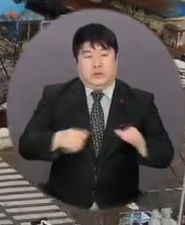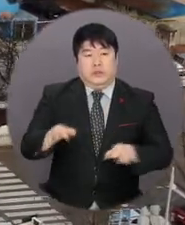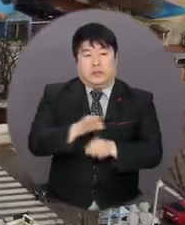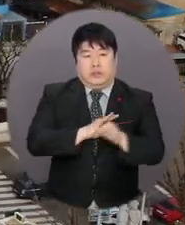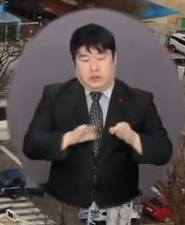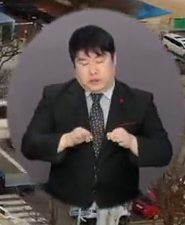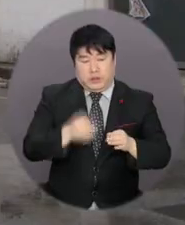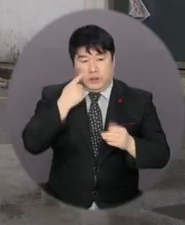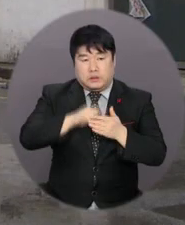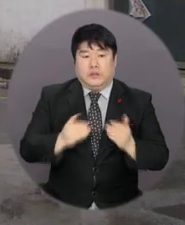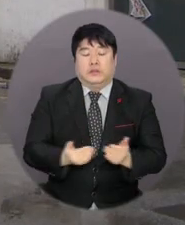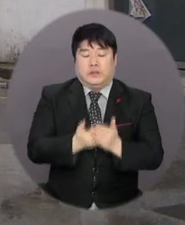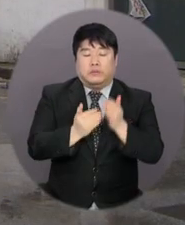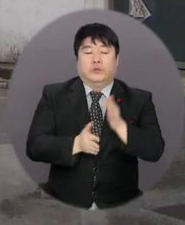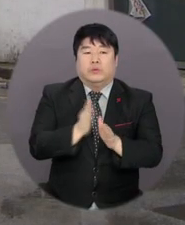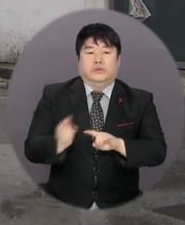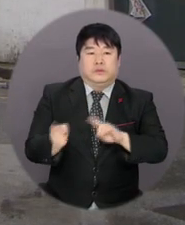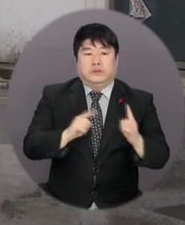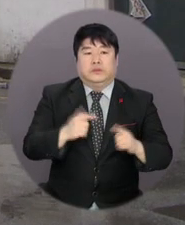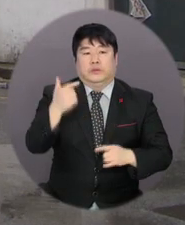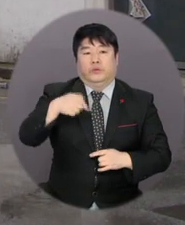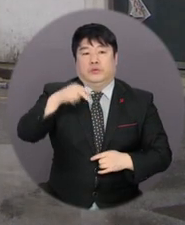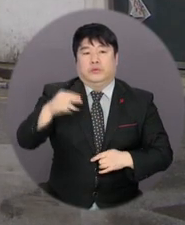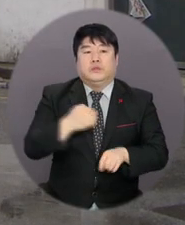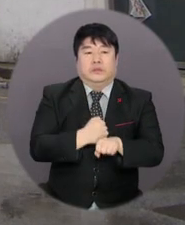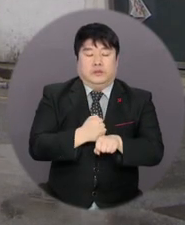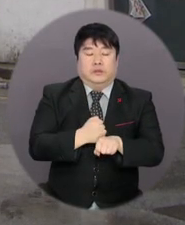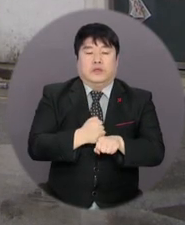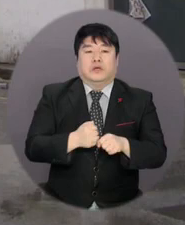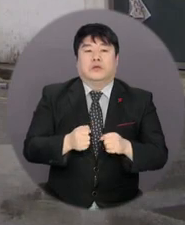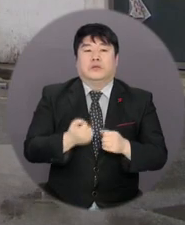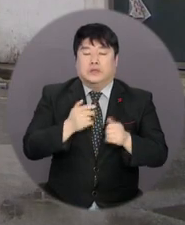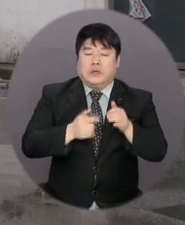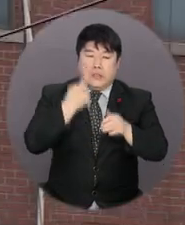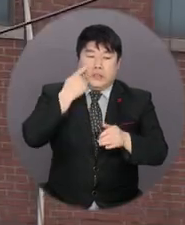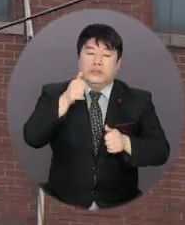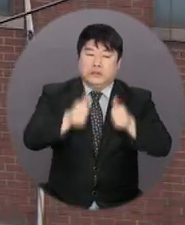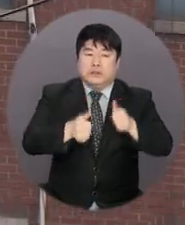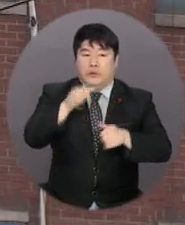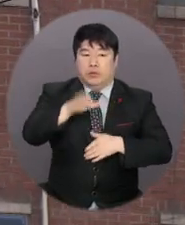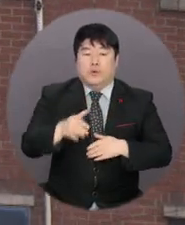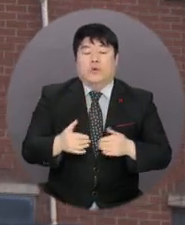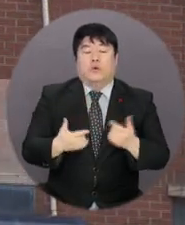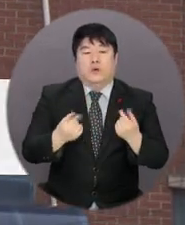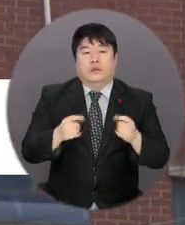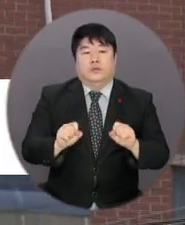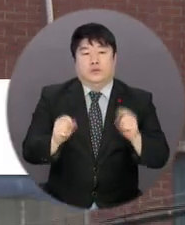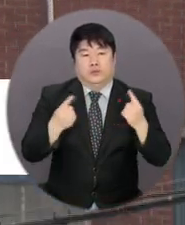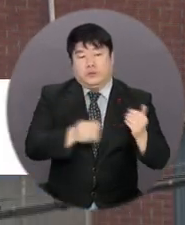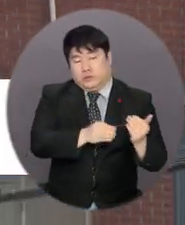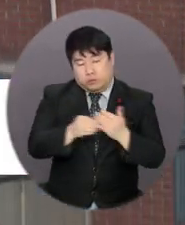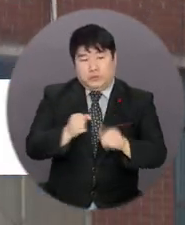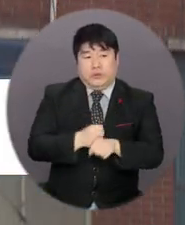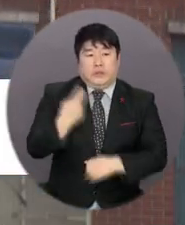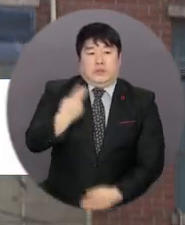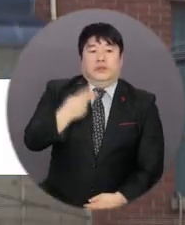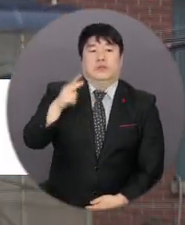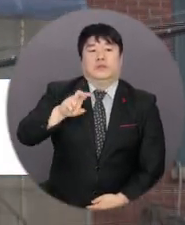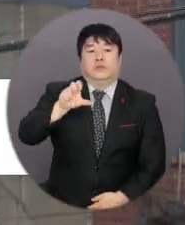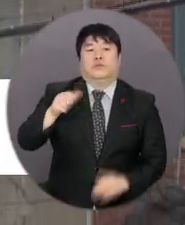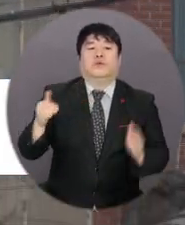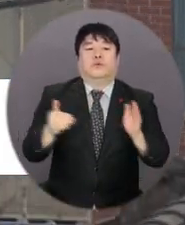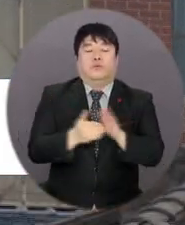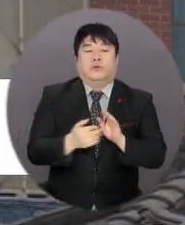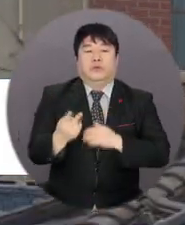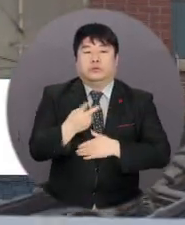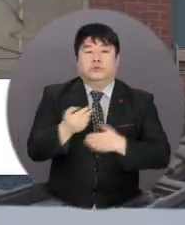도시재생 뉴딜 사업과 도시재생 혁신 국가 시범지구 사업이 동시에 추진됩니다. 광주시는 2025년까지